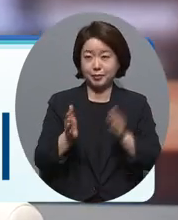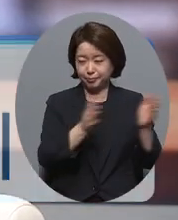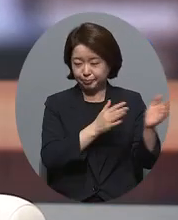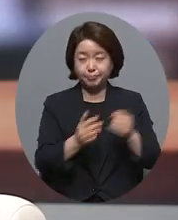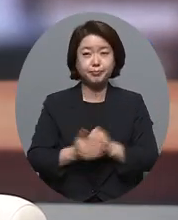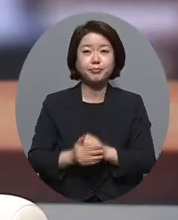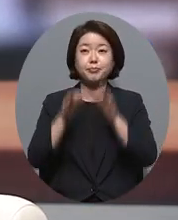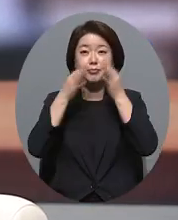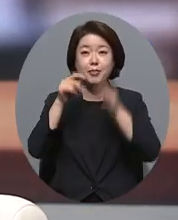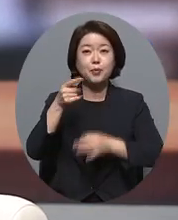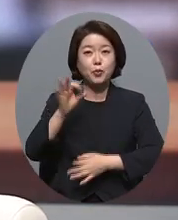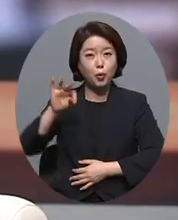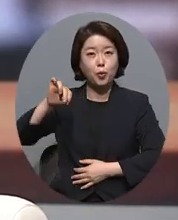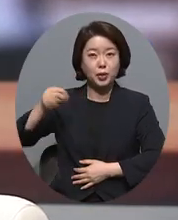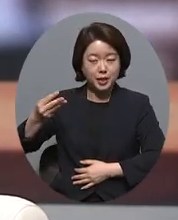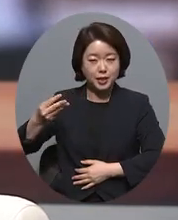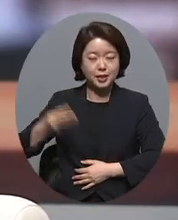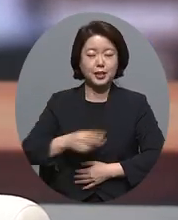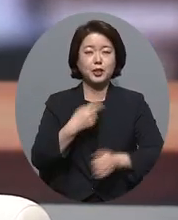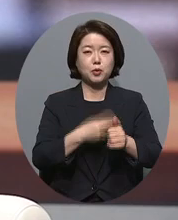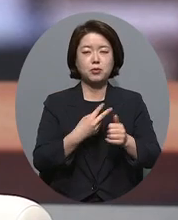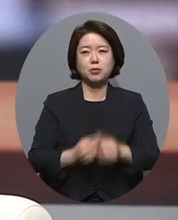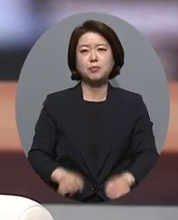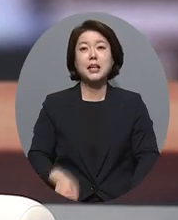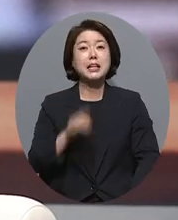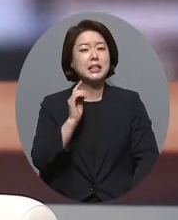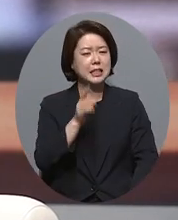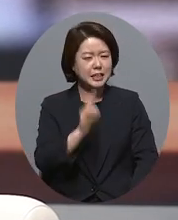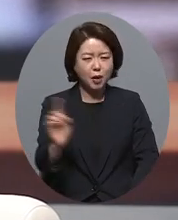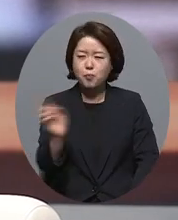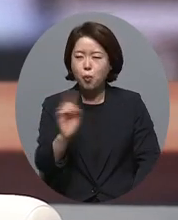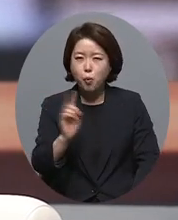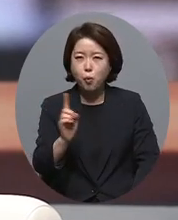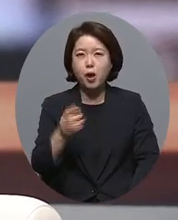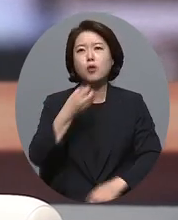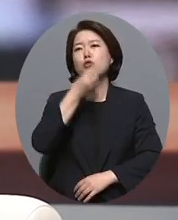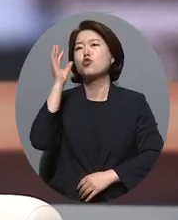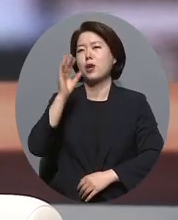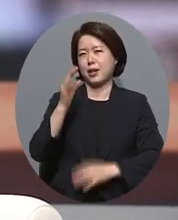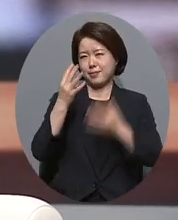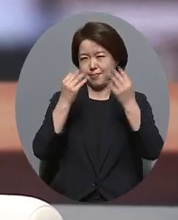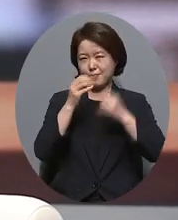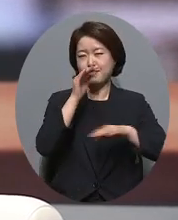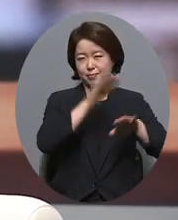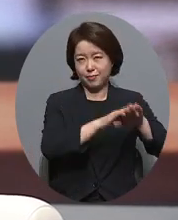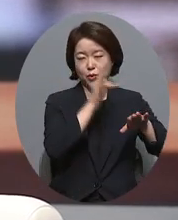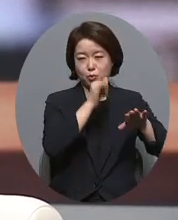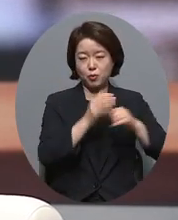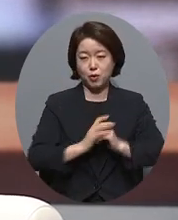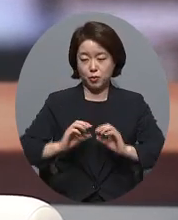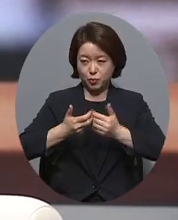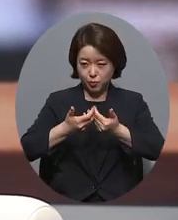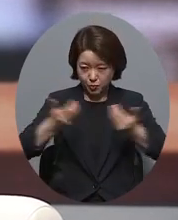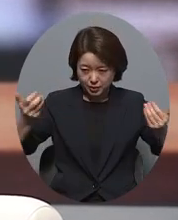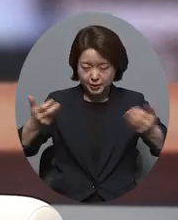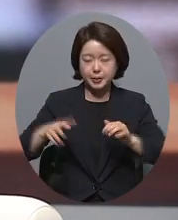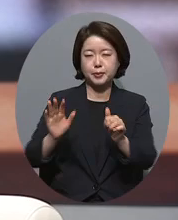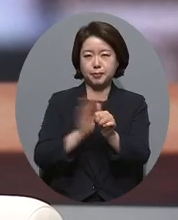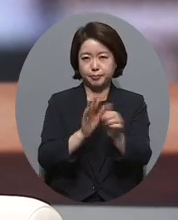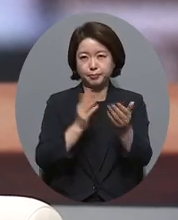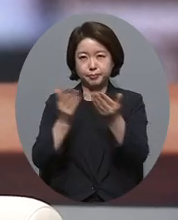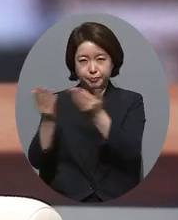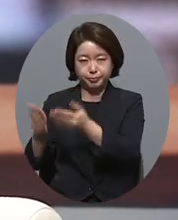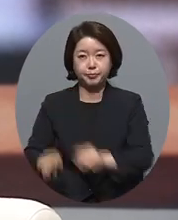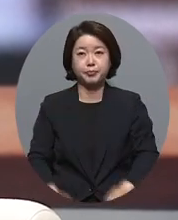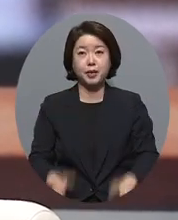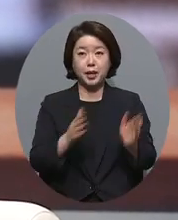김동길 교수 이게 뭡니까라는 유행어를 남기고 우리 같은 이제 떠나갔습니다 고인의 반복을 다시 한번 빌겠습니다